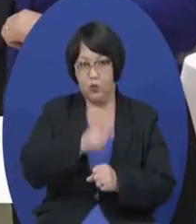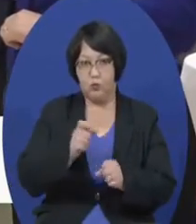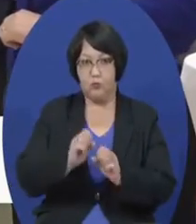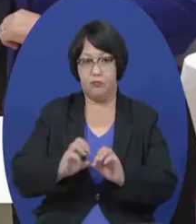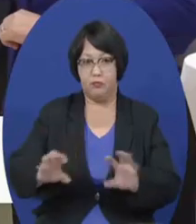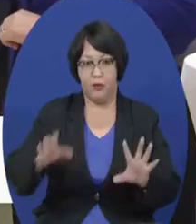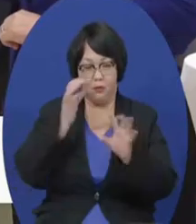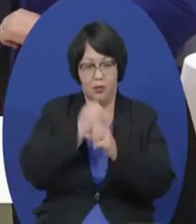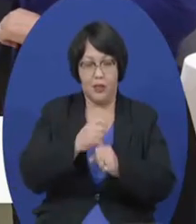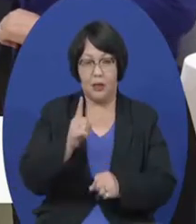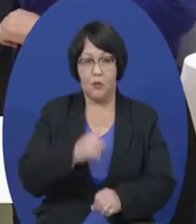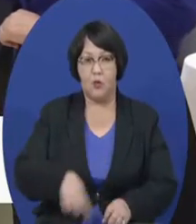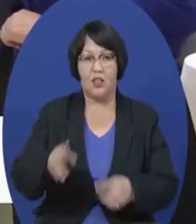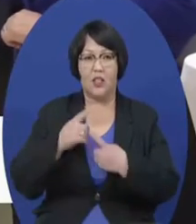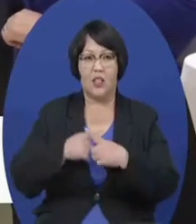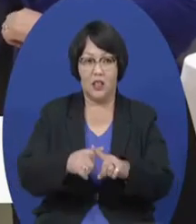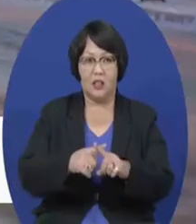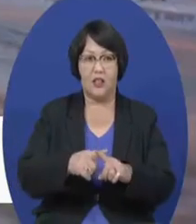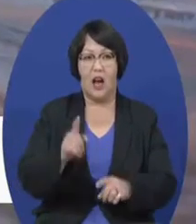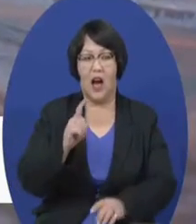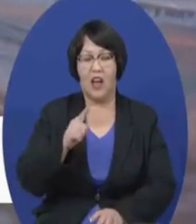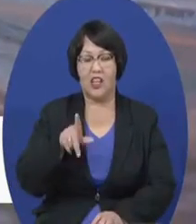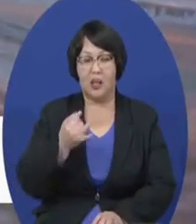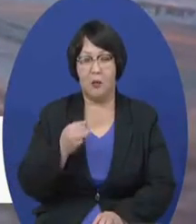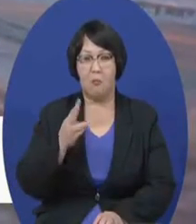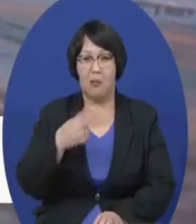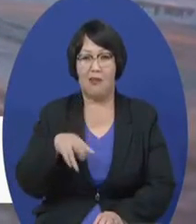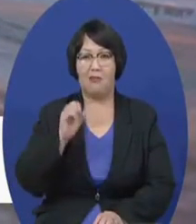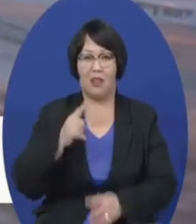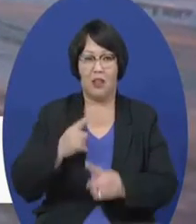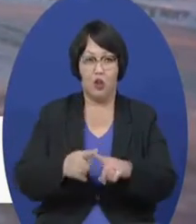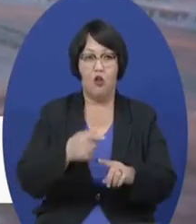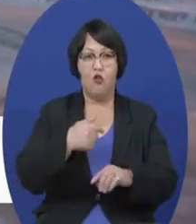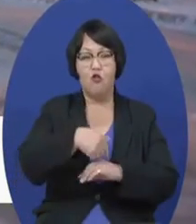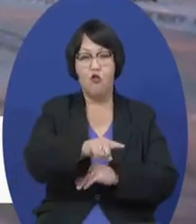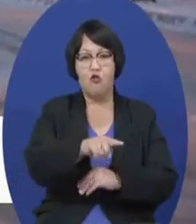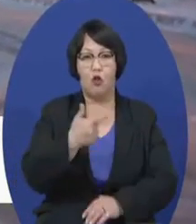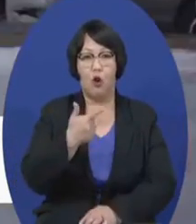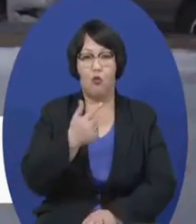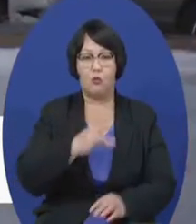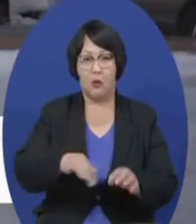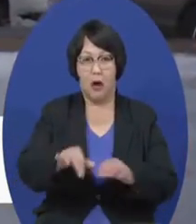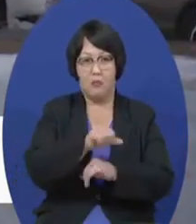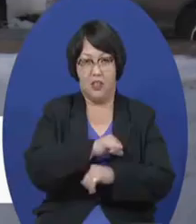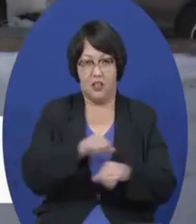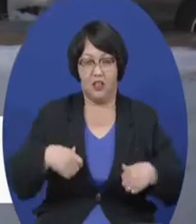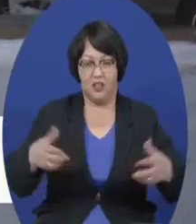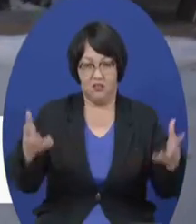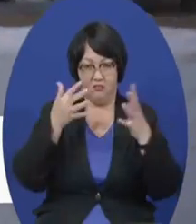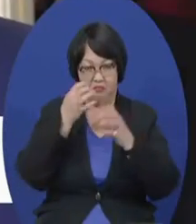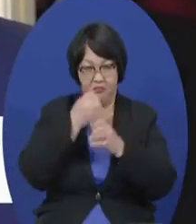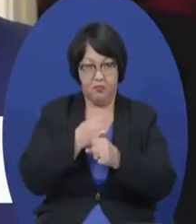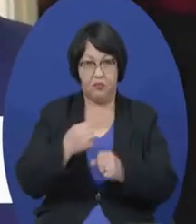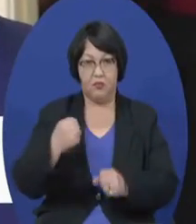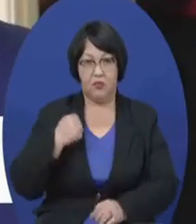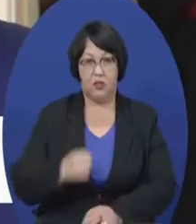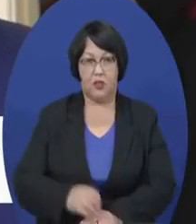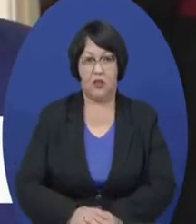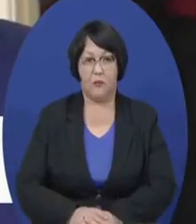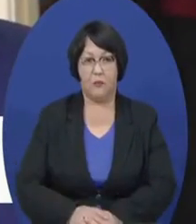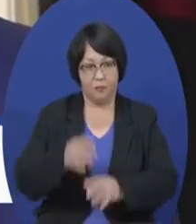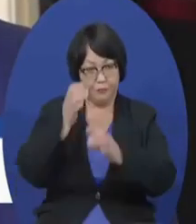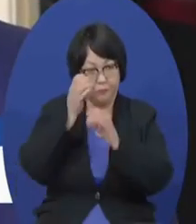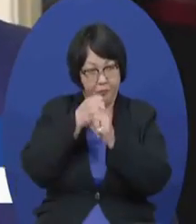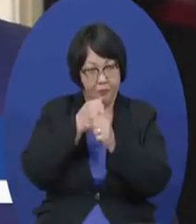замын үд хилийн бомбт, ханг мандлын хилийн бомбт, мөн хөрш сэргэлдээ Говьсүмбэр аймгийн иргэдийг ч оншлох боломжтой юм байна. Одоо